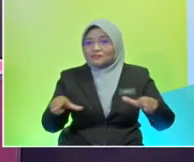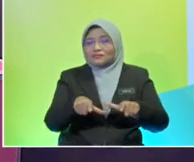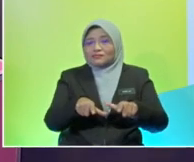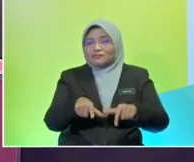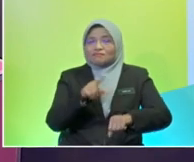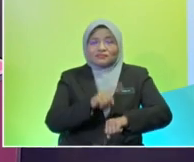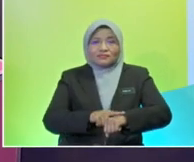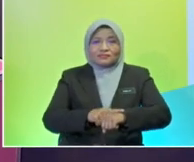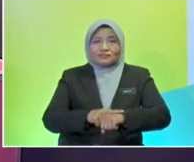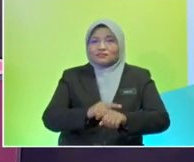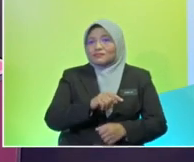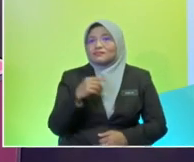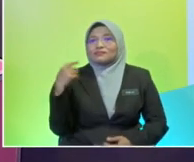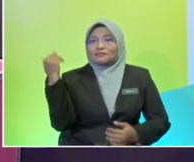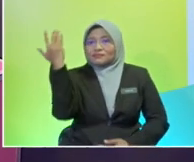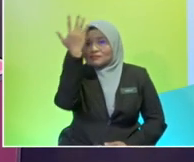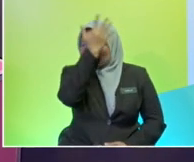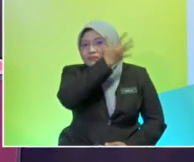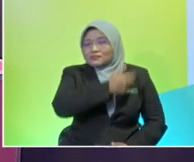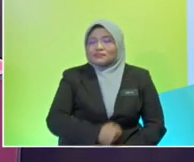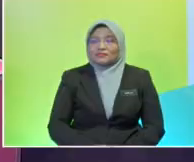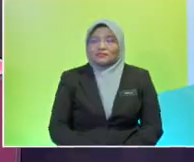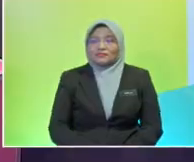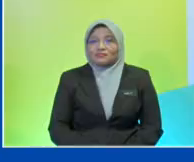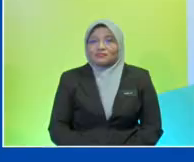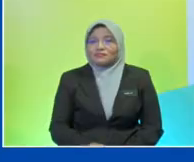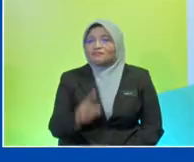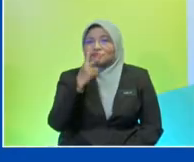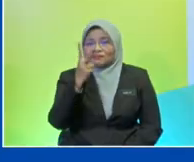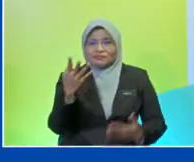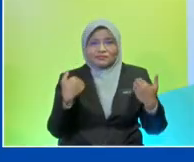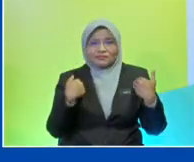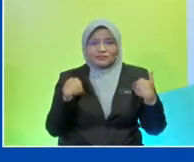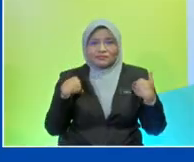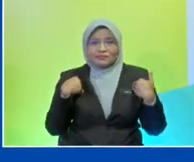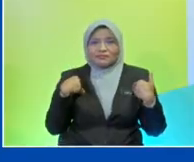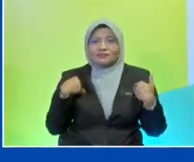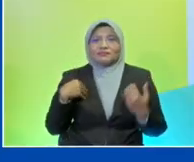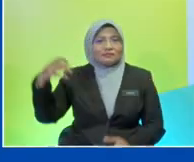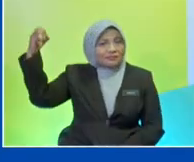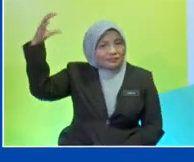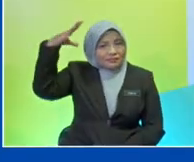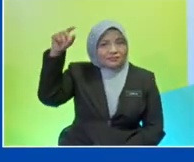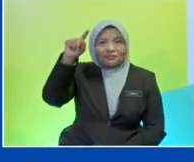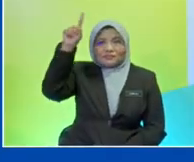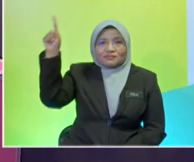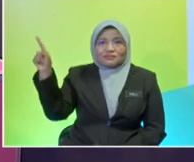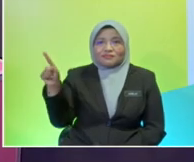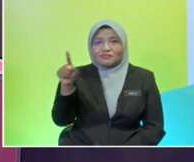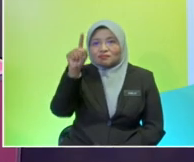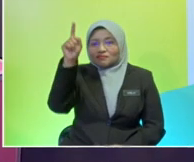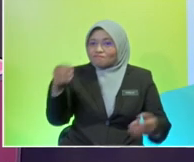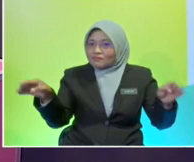Nah kita lihat cocok bentuk nih kita lihat ada cahaya matahari ini tertutup oleh awan